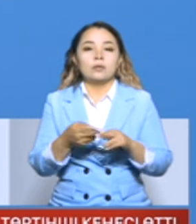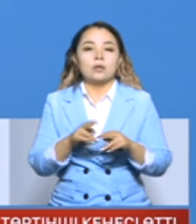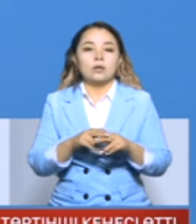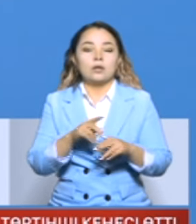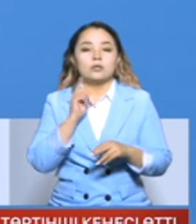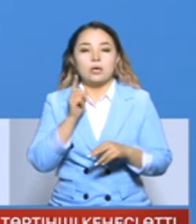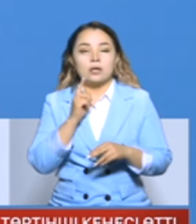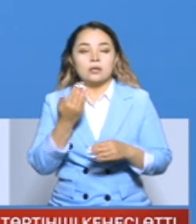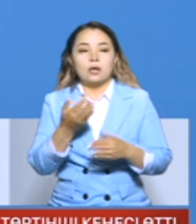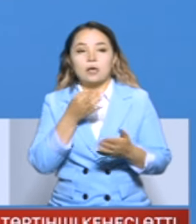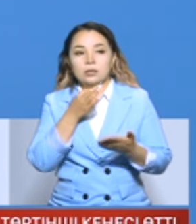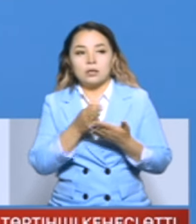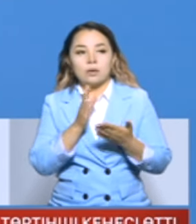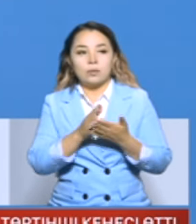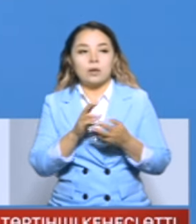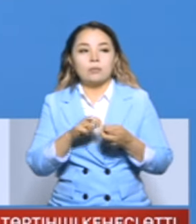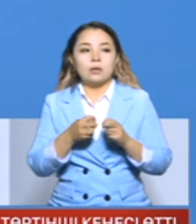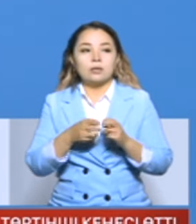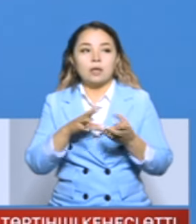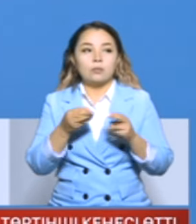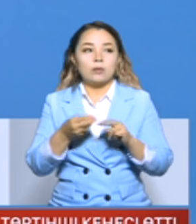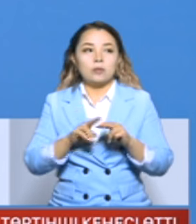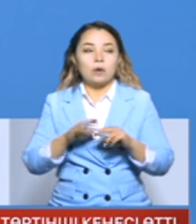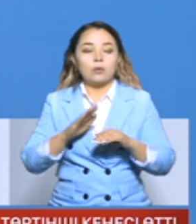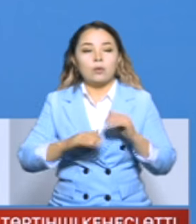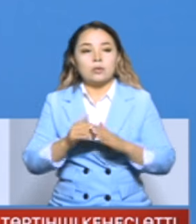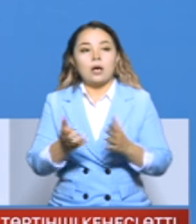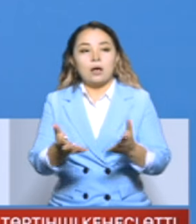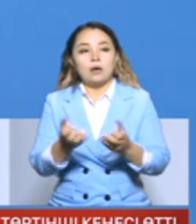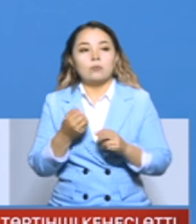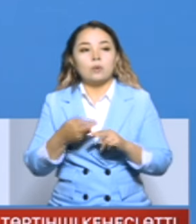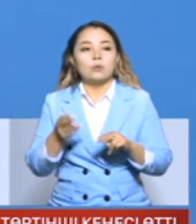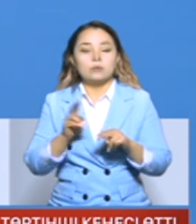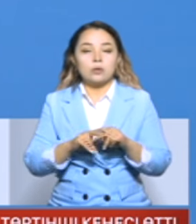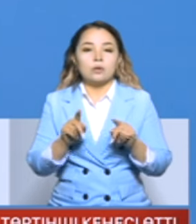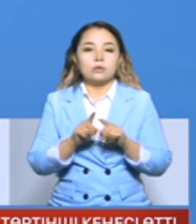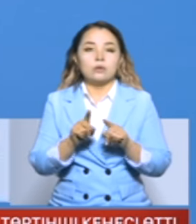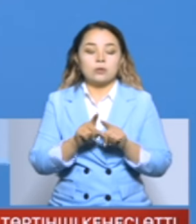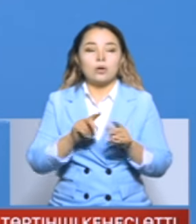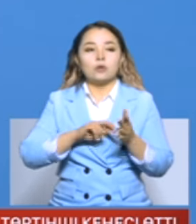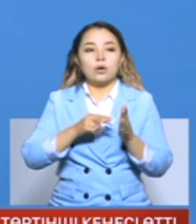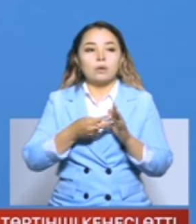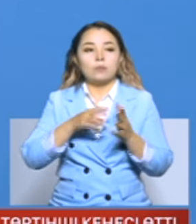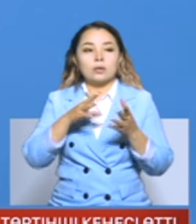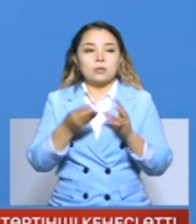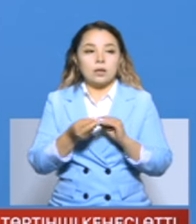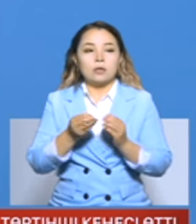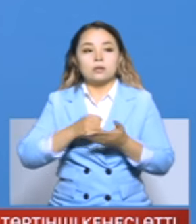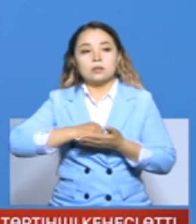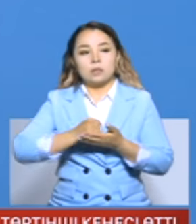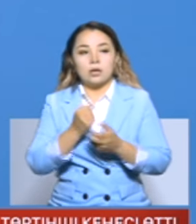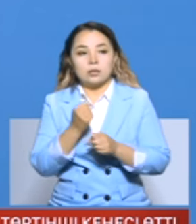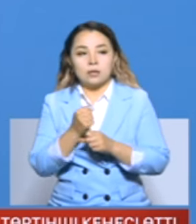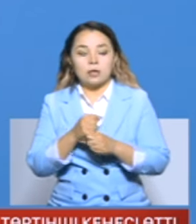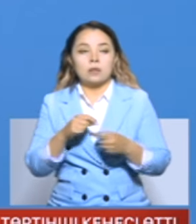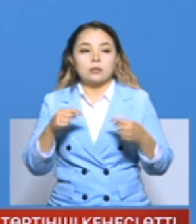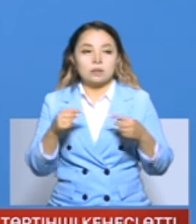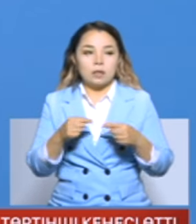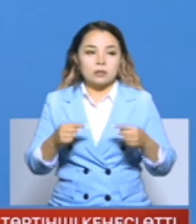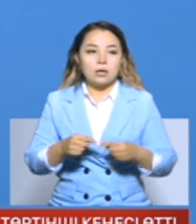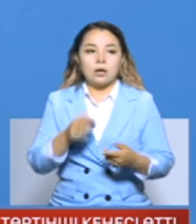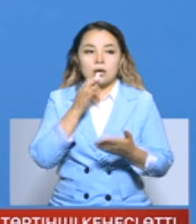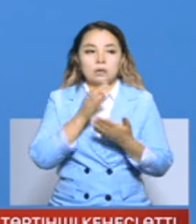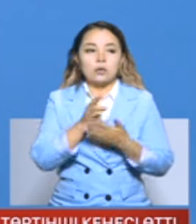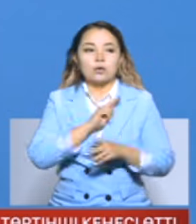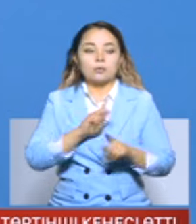жастардағы кесел болу есептелетін мәселелерді қолға алып, осы бағытта жоспарлы, тиянақты, мақсатты жұмыс жүргізу